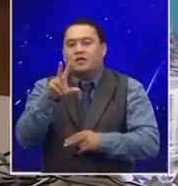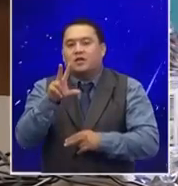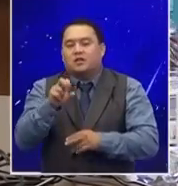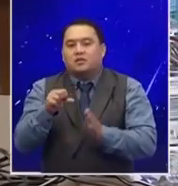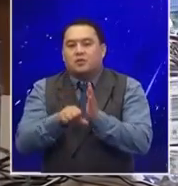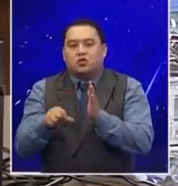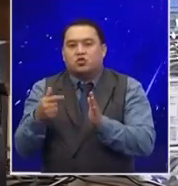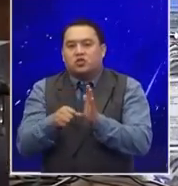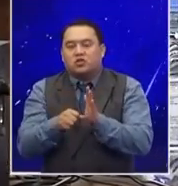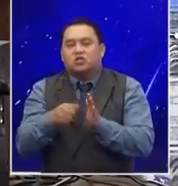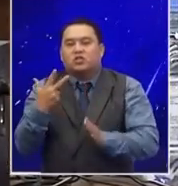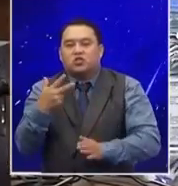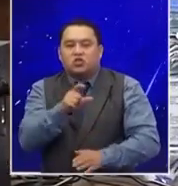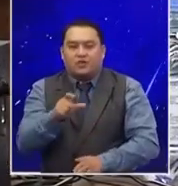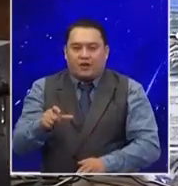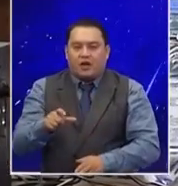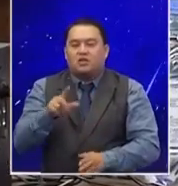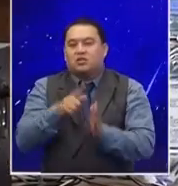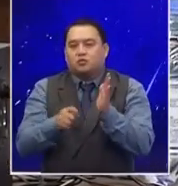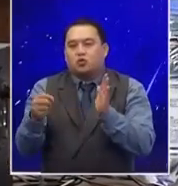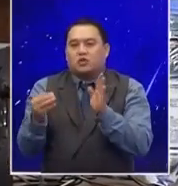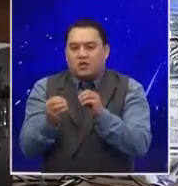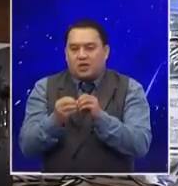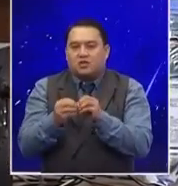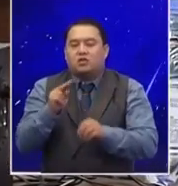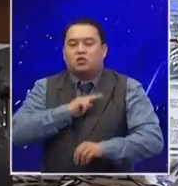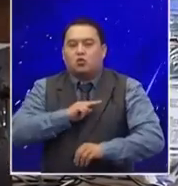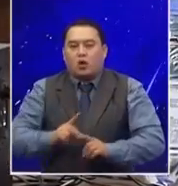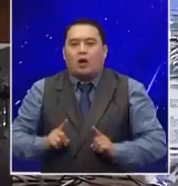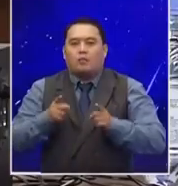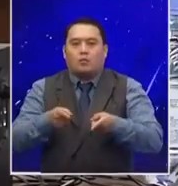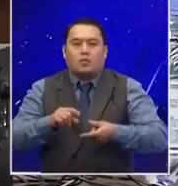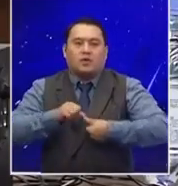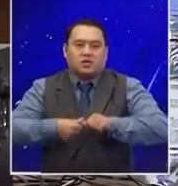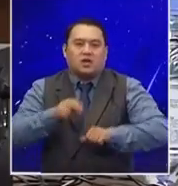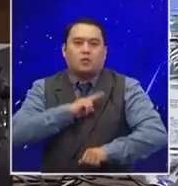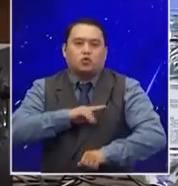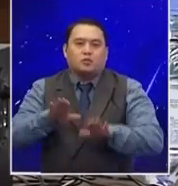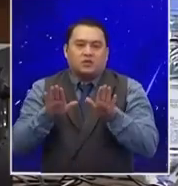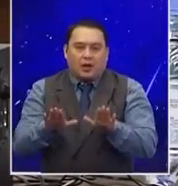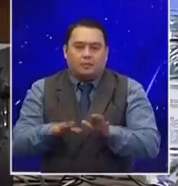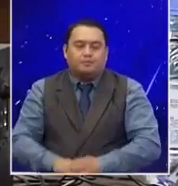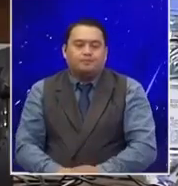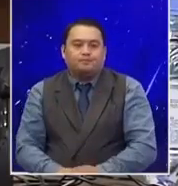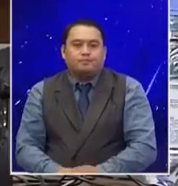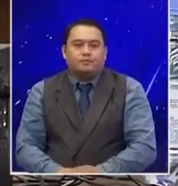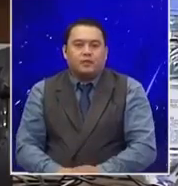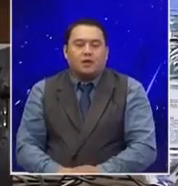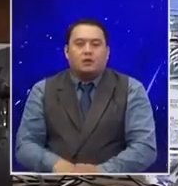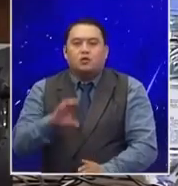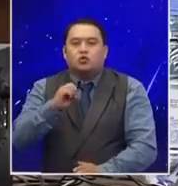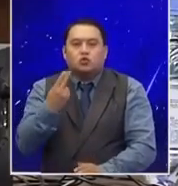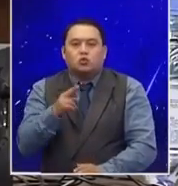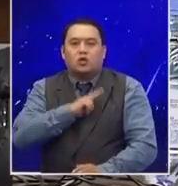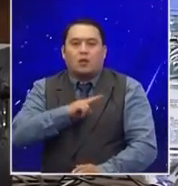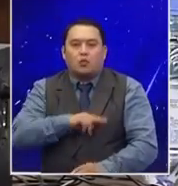1263 человека, из которых 710 трудоустроены на постоянные рабочие места. Кроме того, на социальные